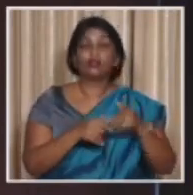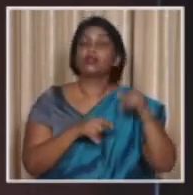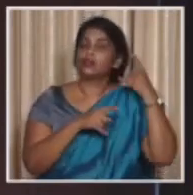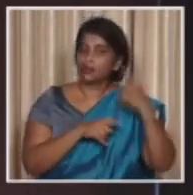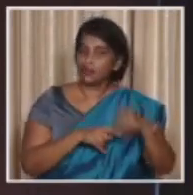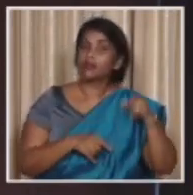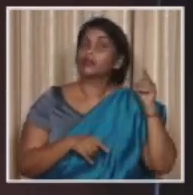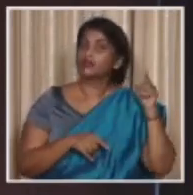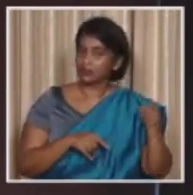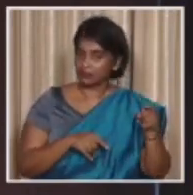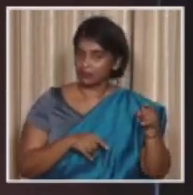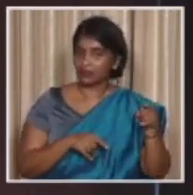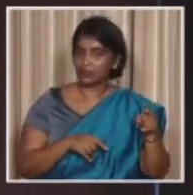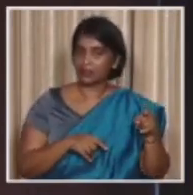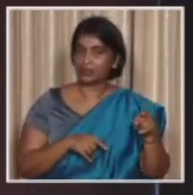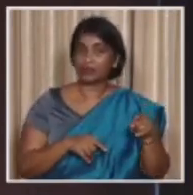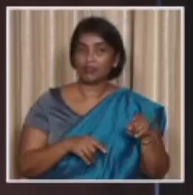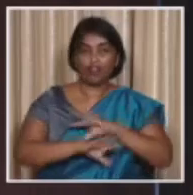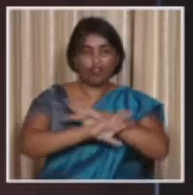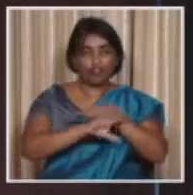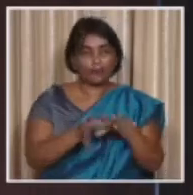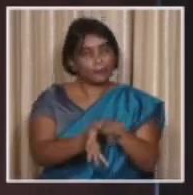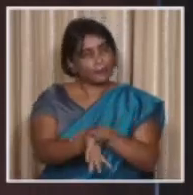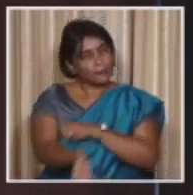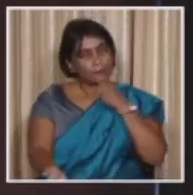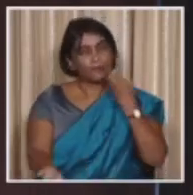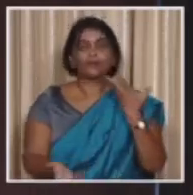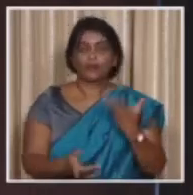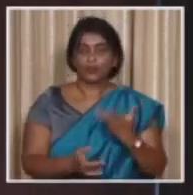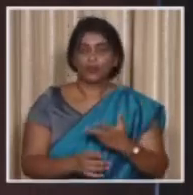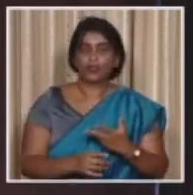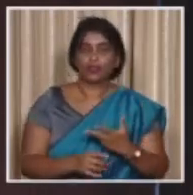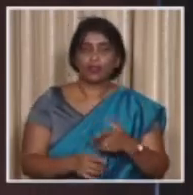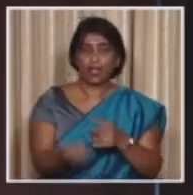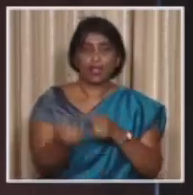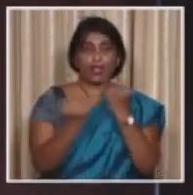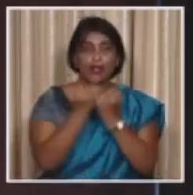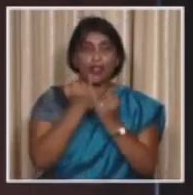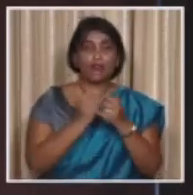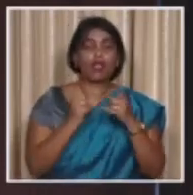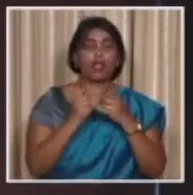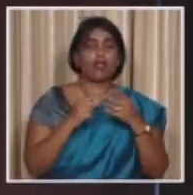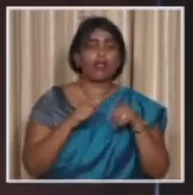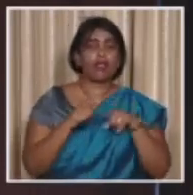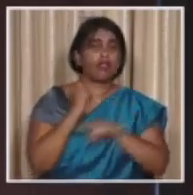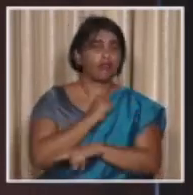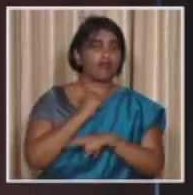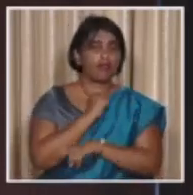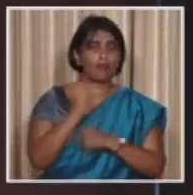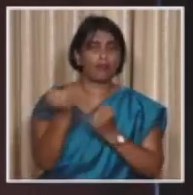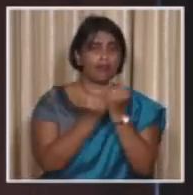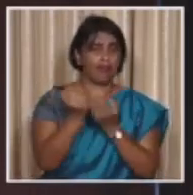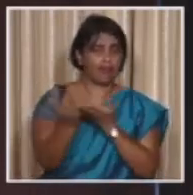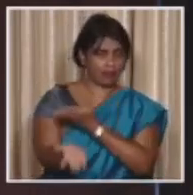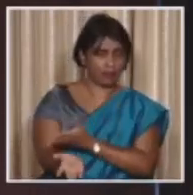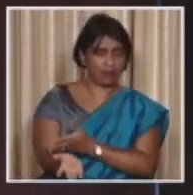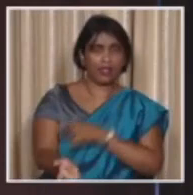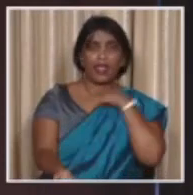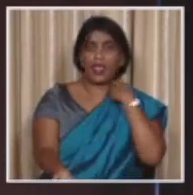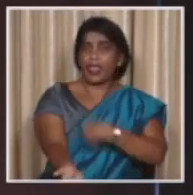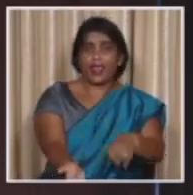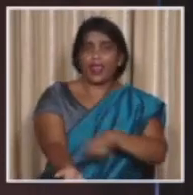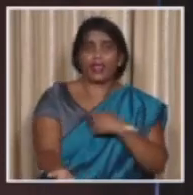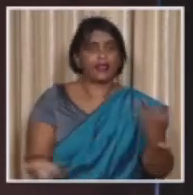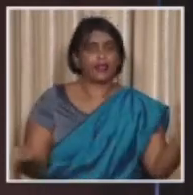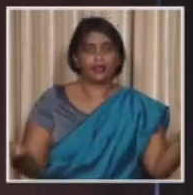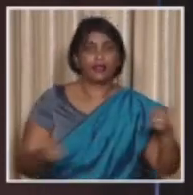තියනිසා එතුමාට රීරිමාංශ උරාගෙන බීලා හරි රබර් නහර තියන්නේ අගමැතිතුමා. ජනාධිපතිතුමාට තියෙන රබර් නහර. ලේ නෙමෙයි